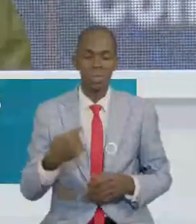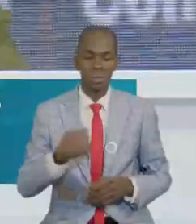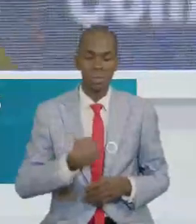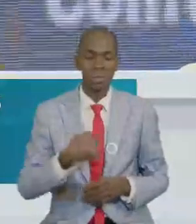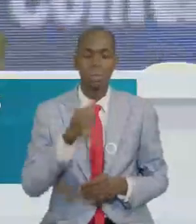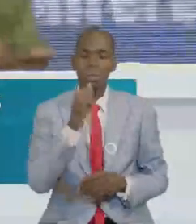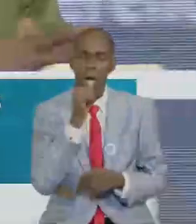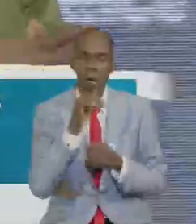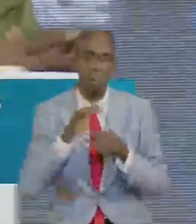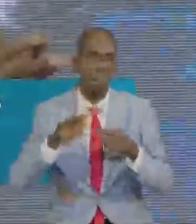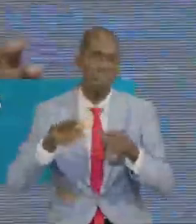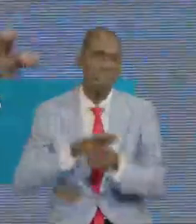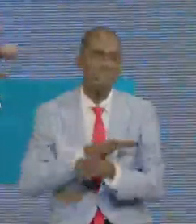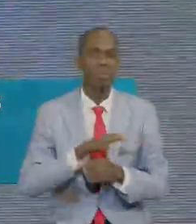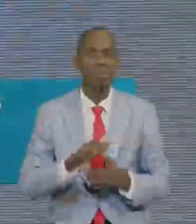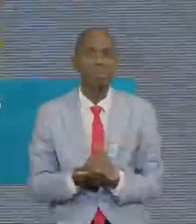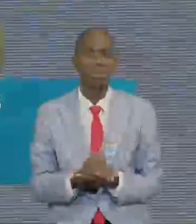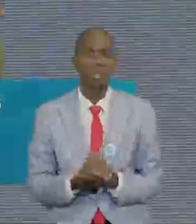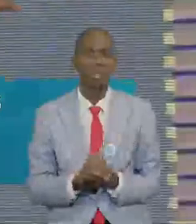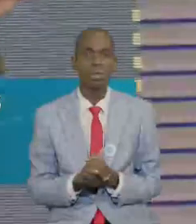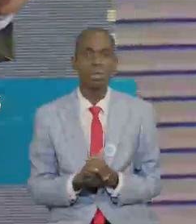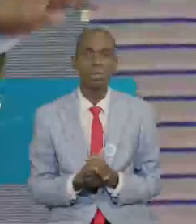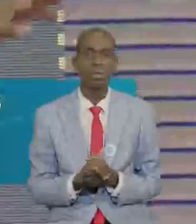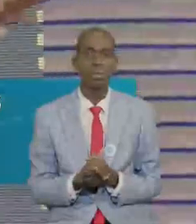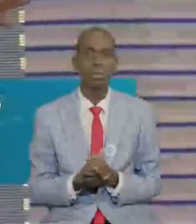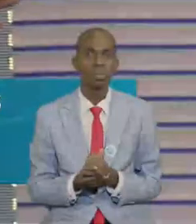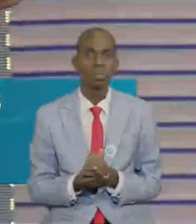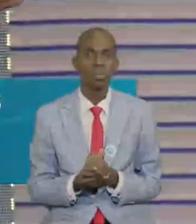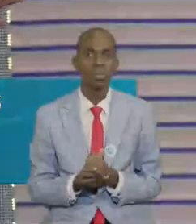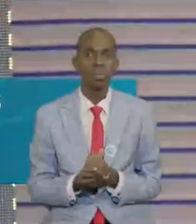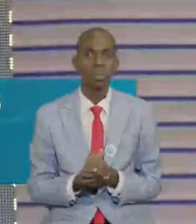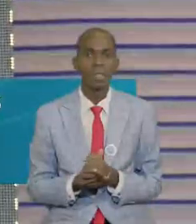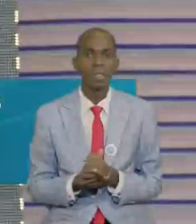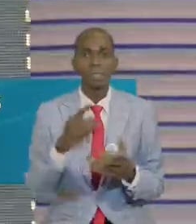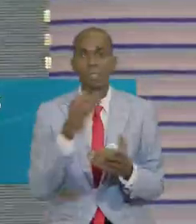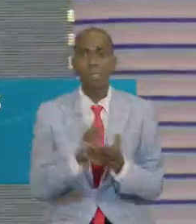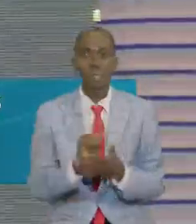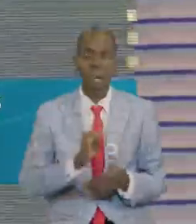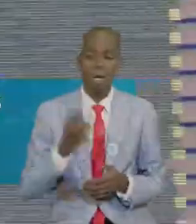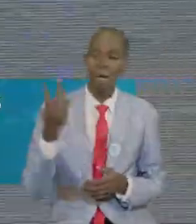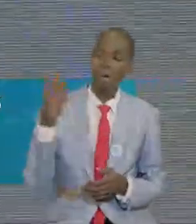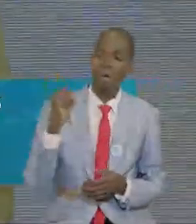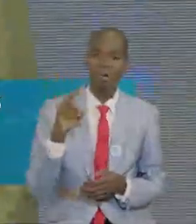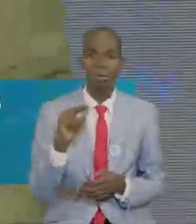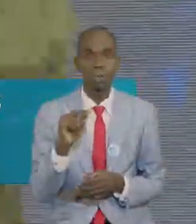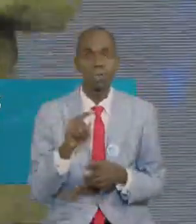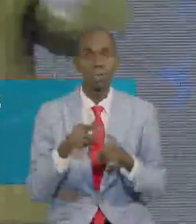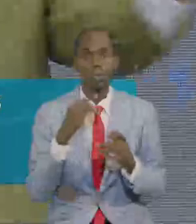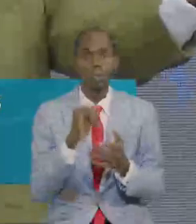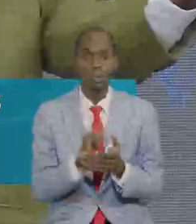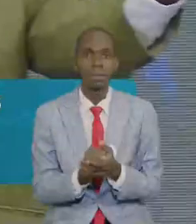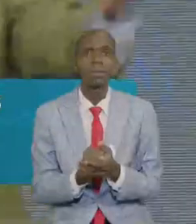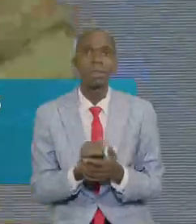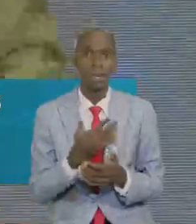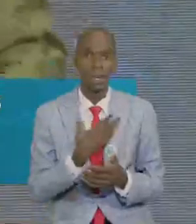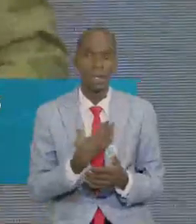Il dit, moi je suis rempli. He didn't say I was full. Il n'a pas dit j'étais rempli. There were people who were full, but now they